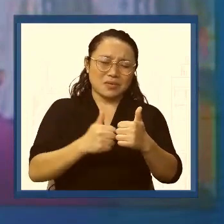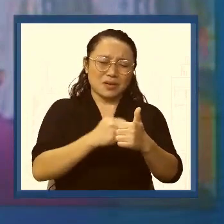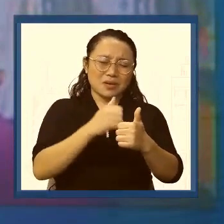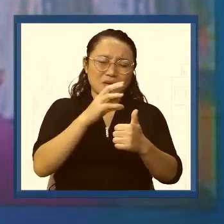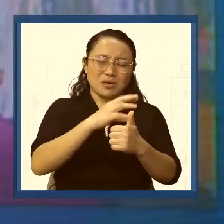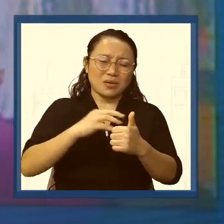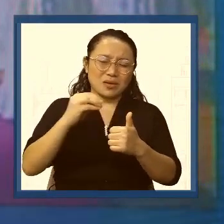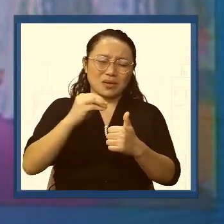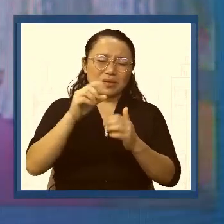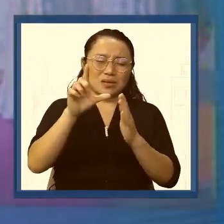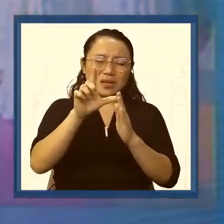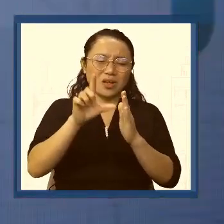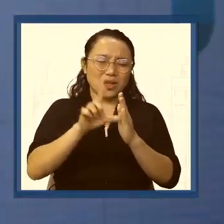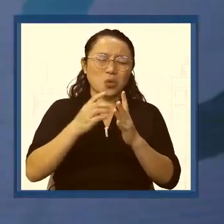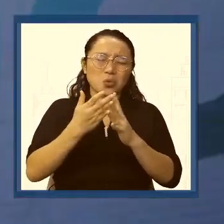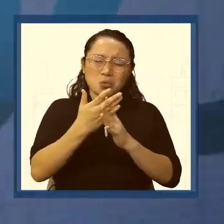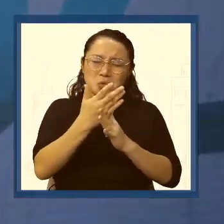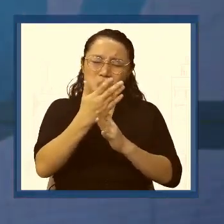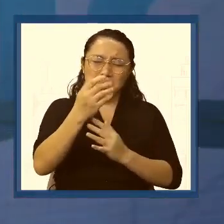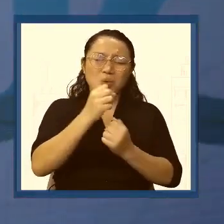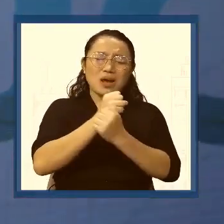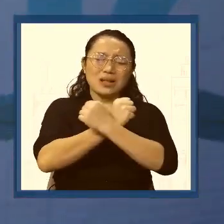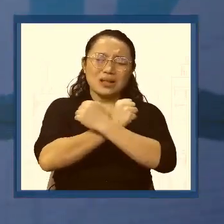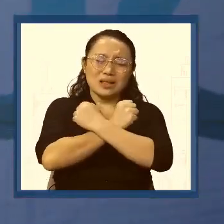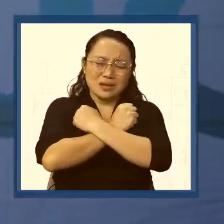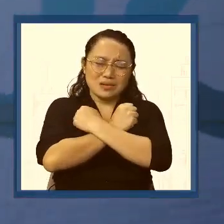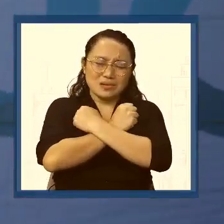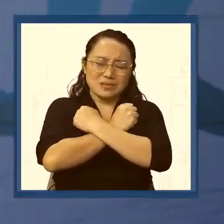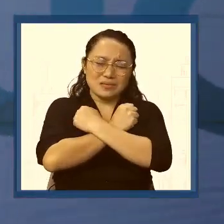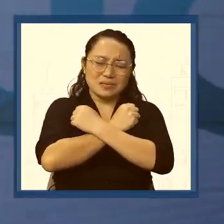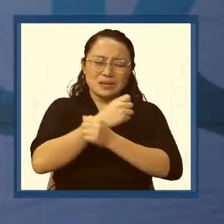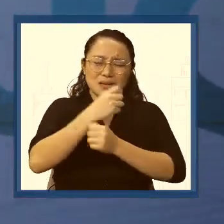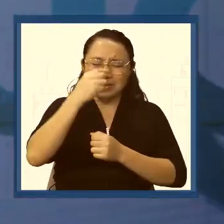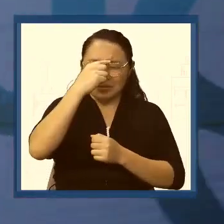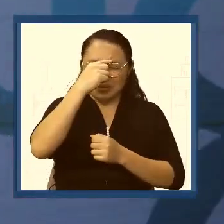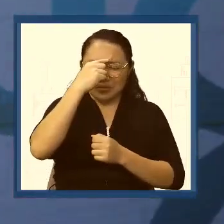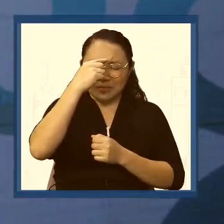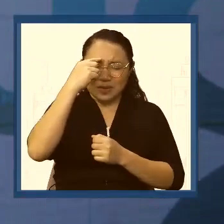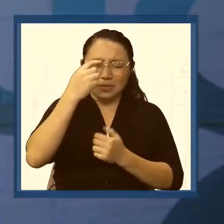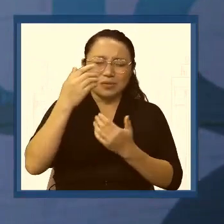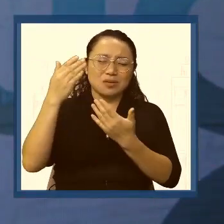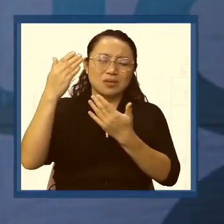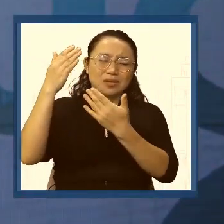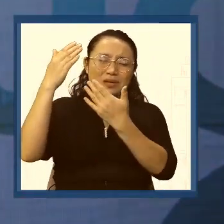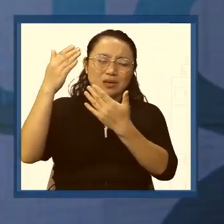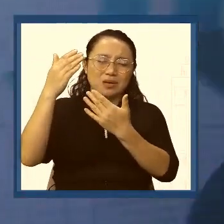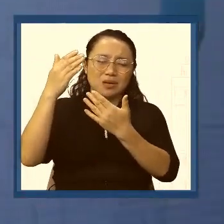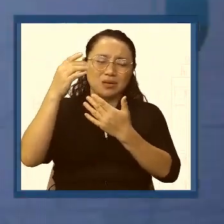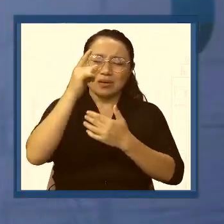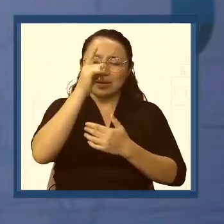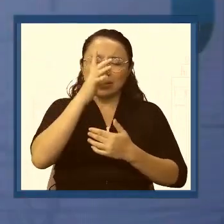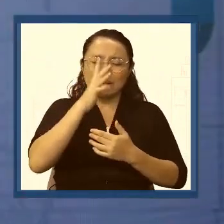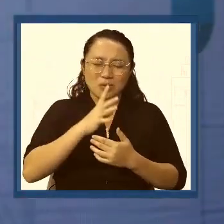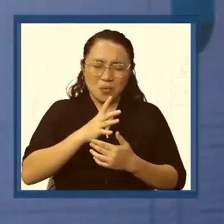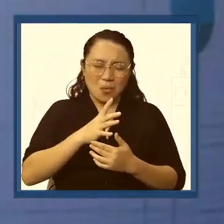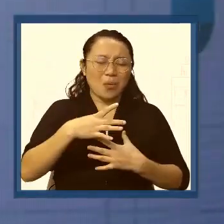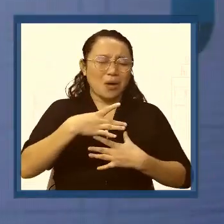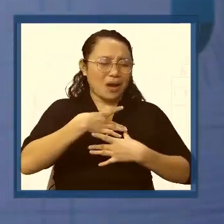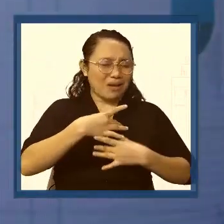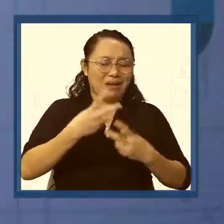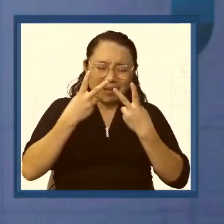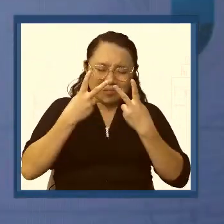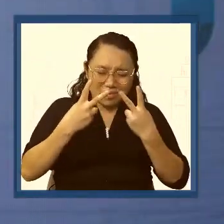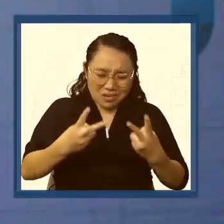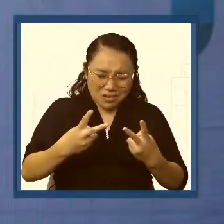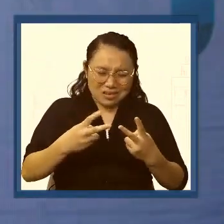pagtuman sa kasuguan pinaagi sa paghigugma kanimo. Kay ikaw, Dios nga malipay nga magtan-aw nga kami nga makatauhan